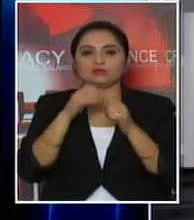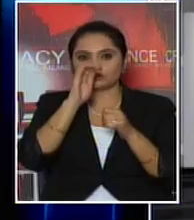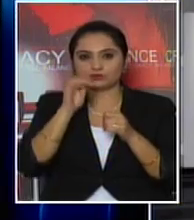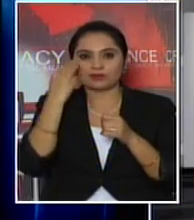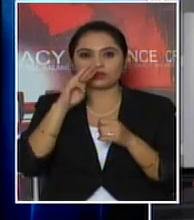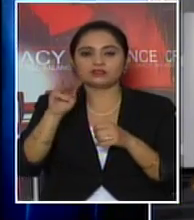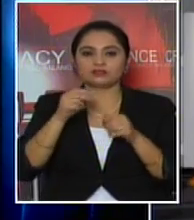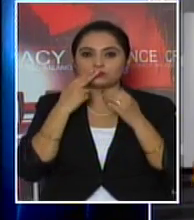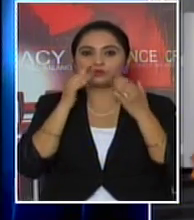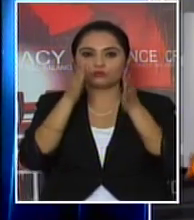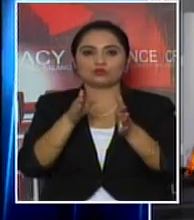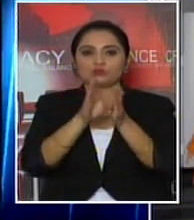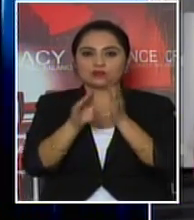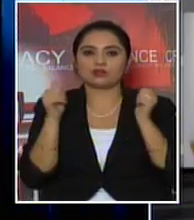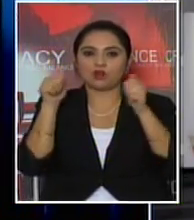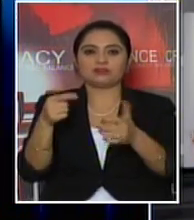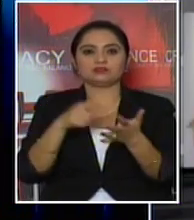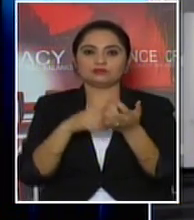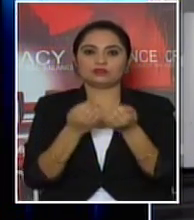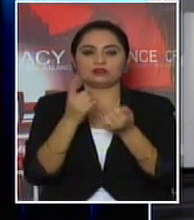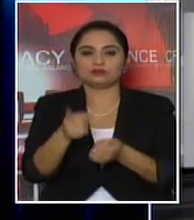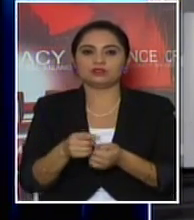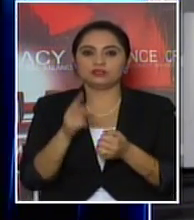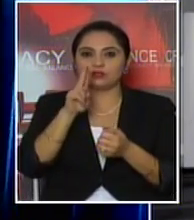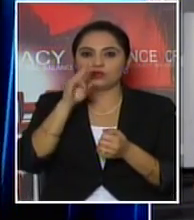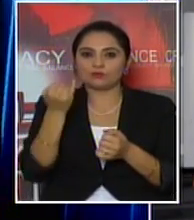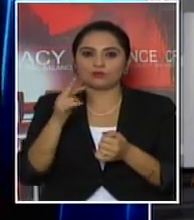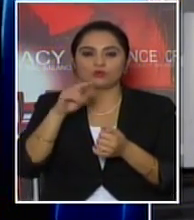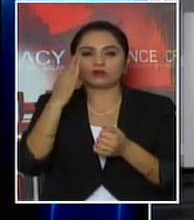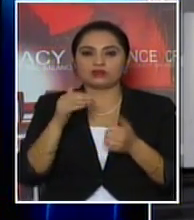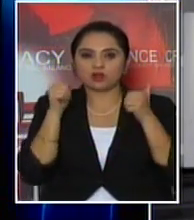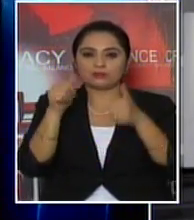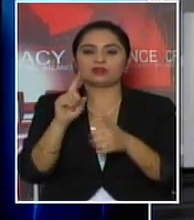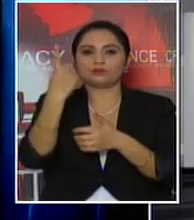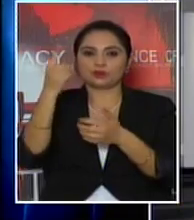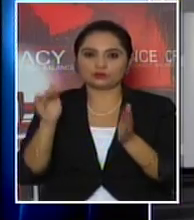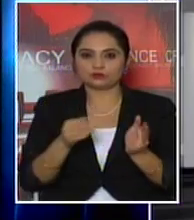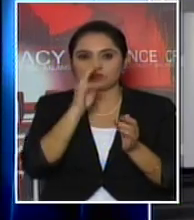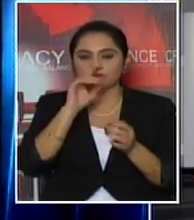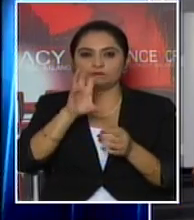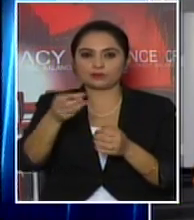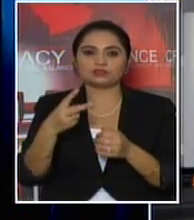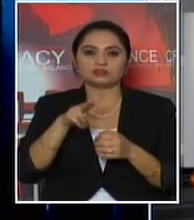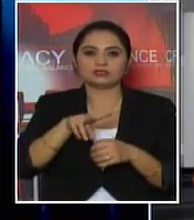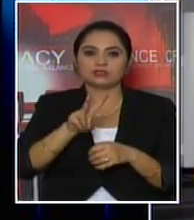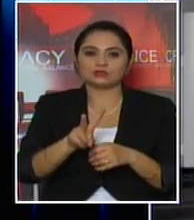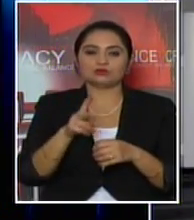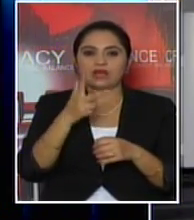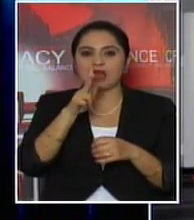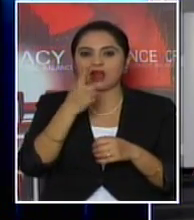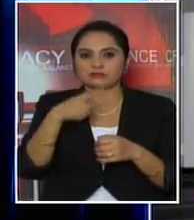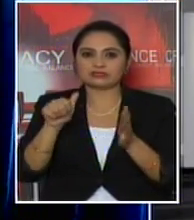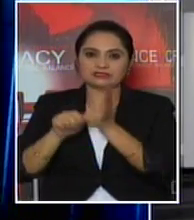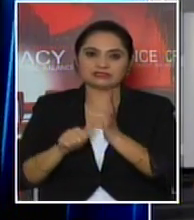सोमबारदेखि जनकपुरबाट अभियान थालेको हो। भोरले अभियानको पहिलो चरणमा प्रदेश नम्बर दुई को 8 वटै